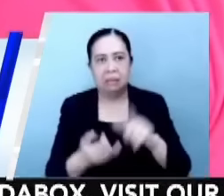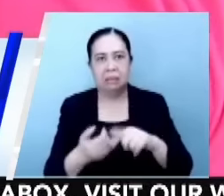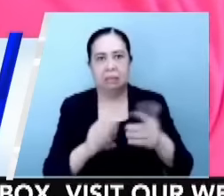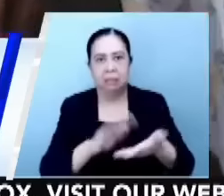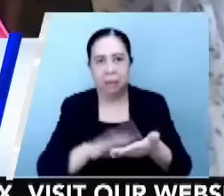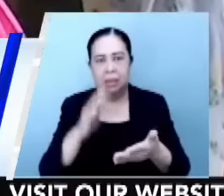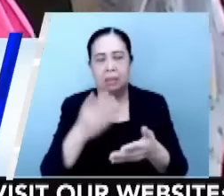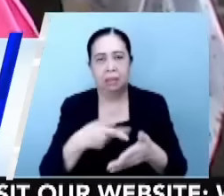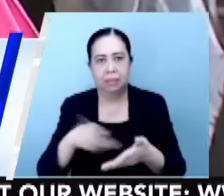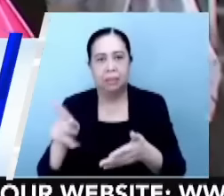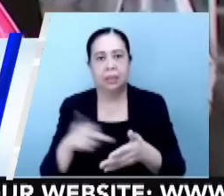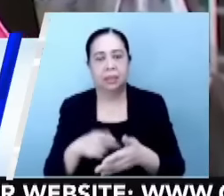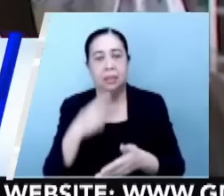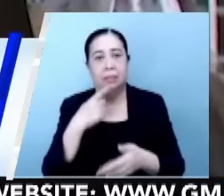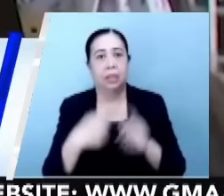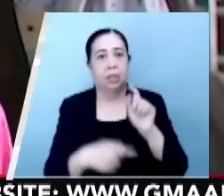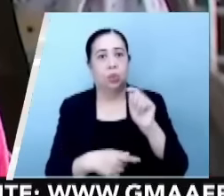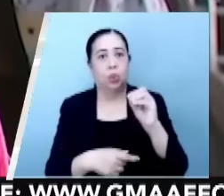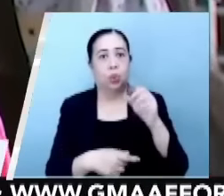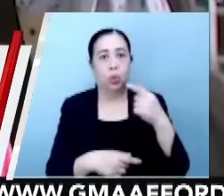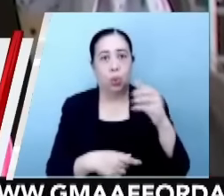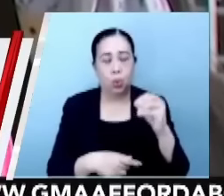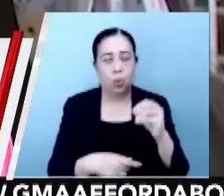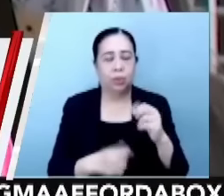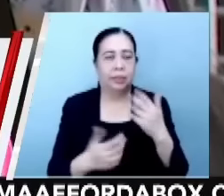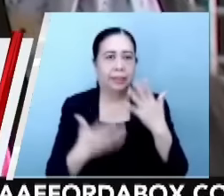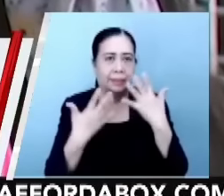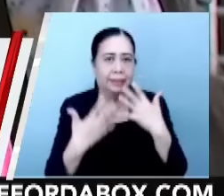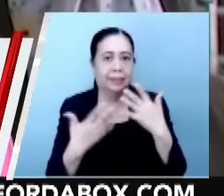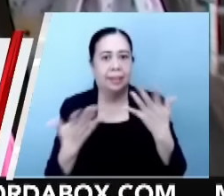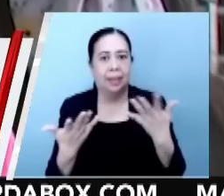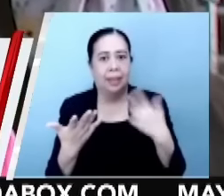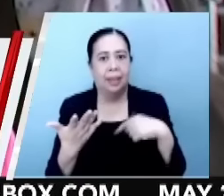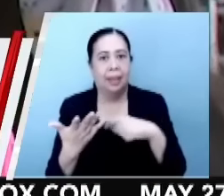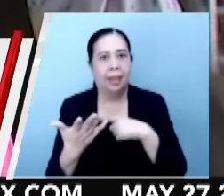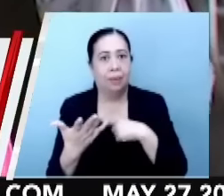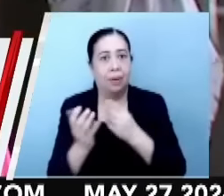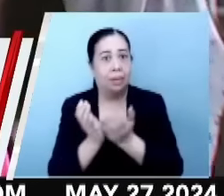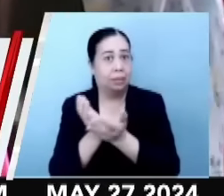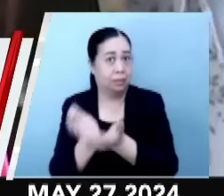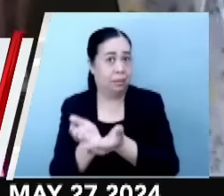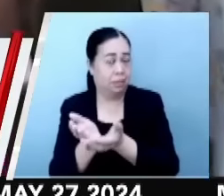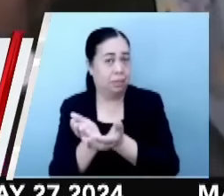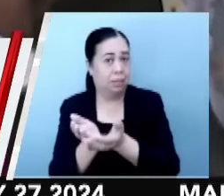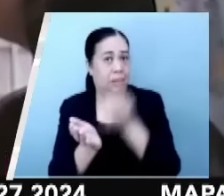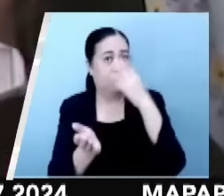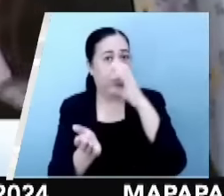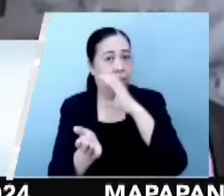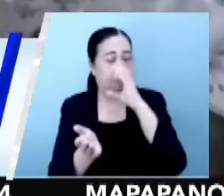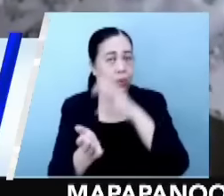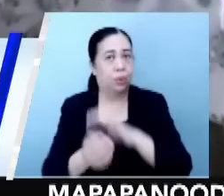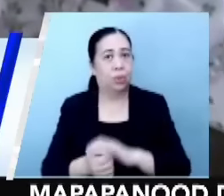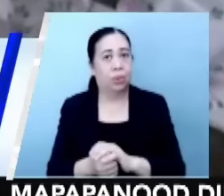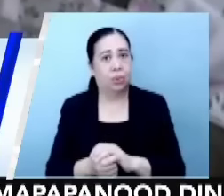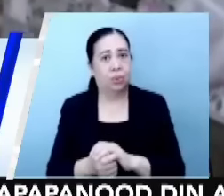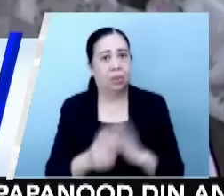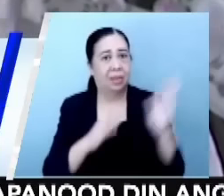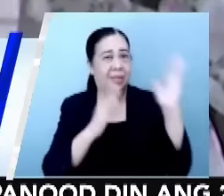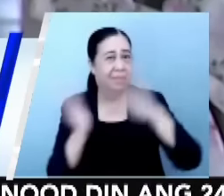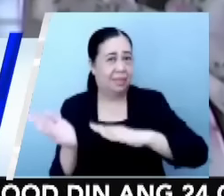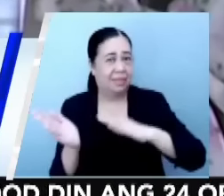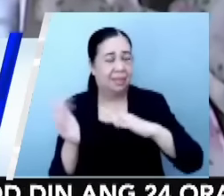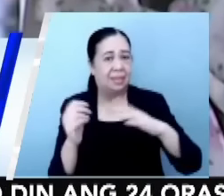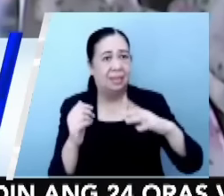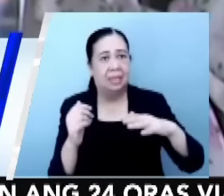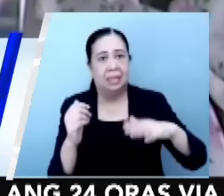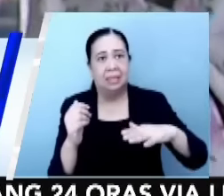go. Unfortunately, yung ating barko for Cebu talaga is delayed. So meaning po